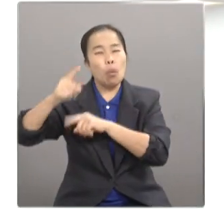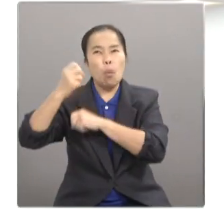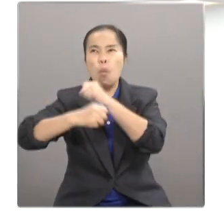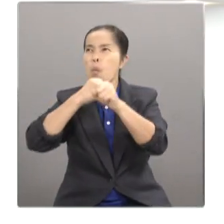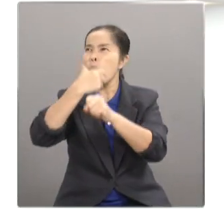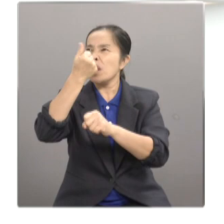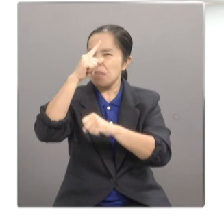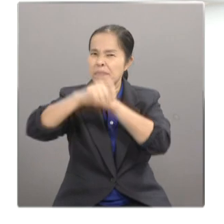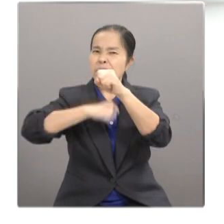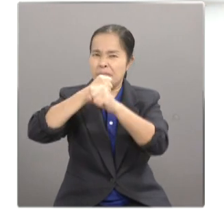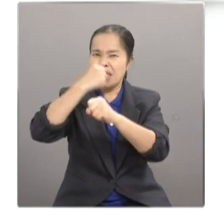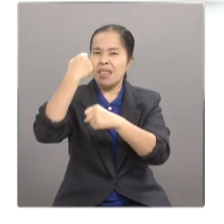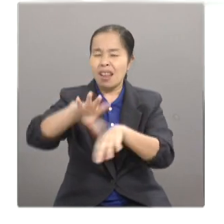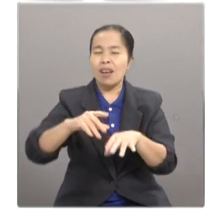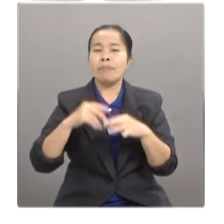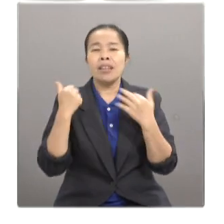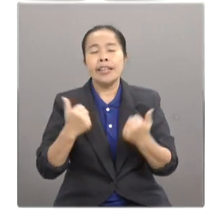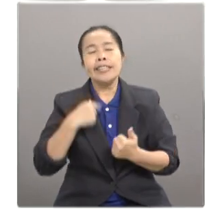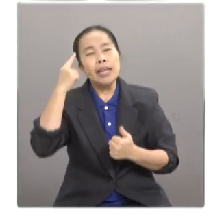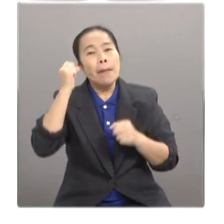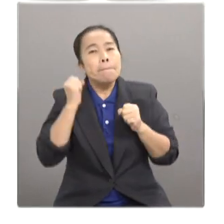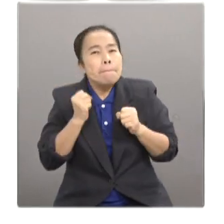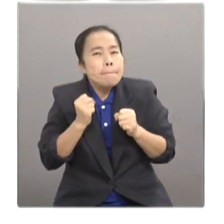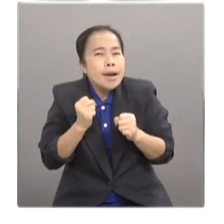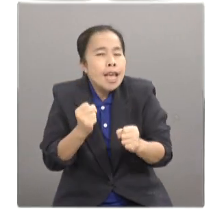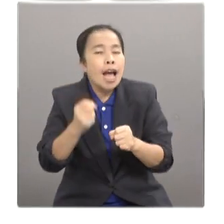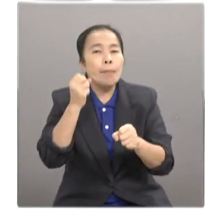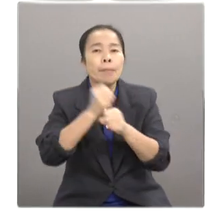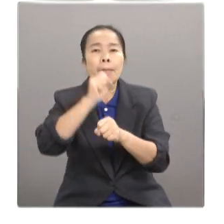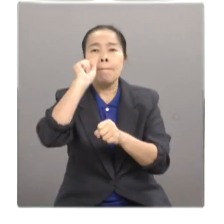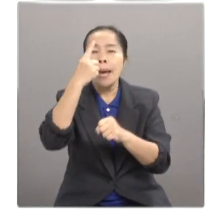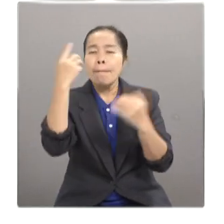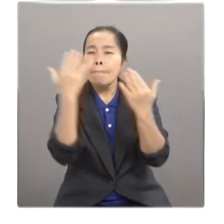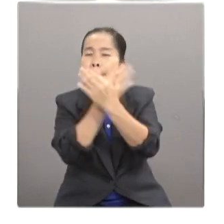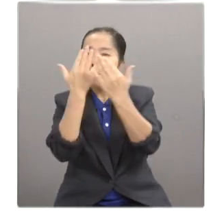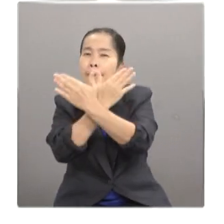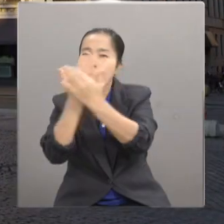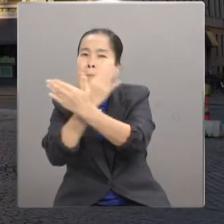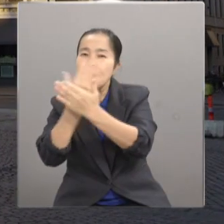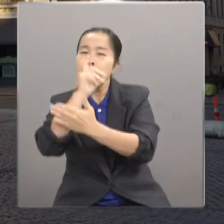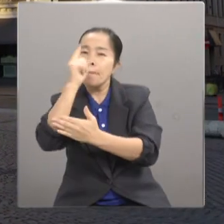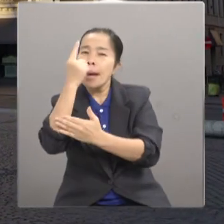อล